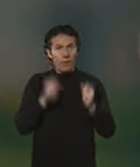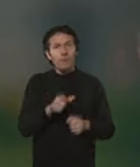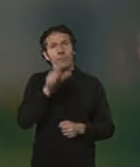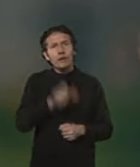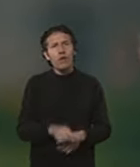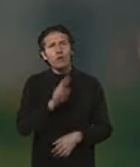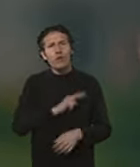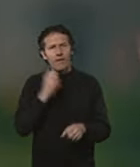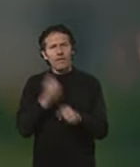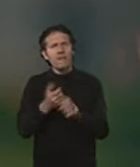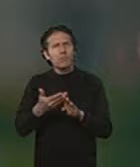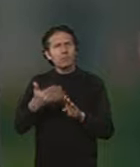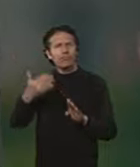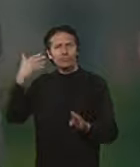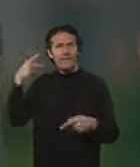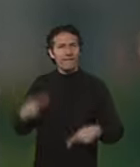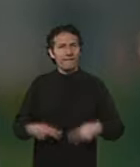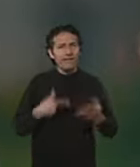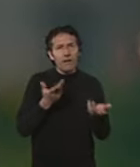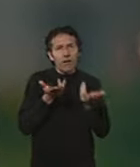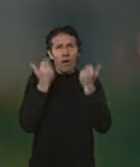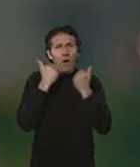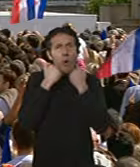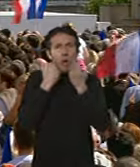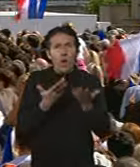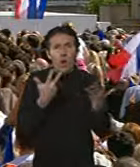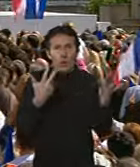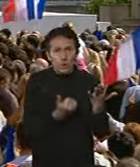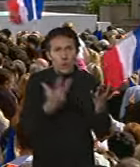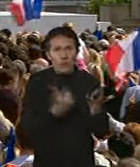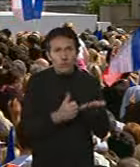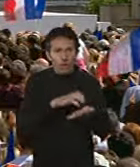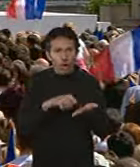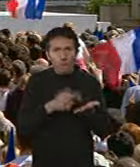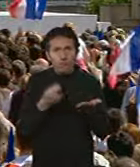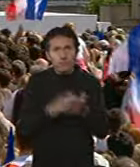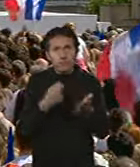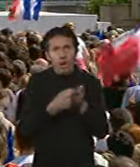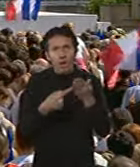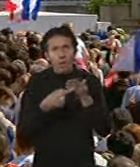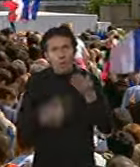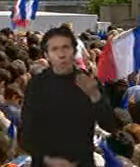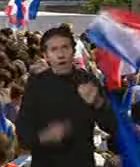retraité qui a travaillé toute sa vie l'humiliation d'avoir 8 jours avec son compte en bante en